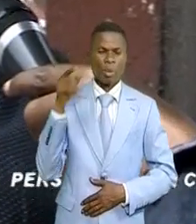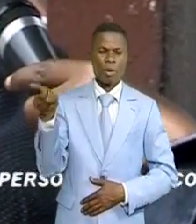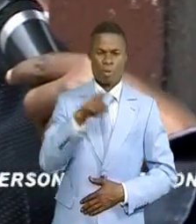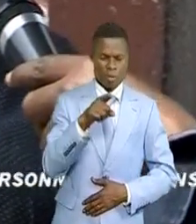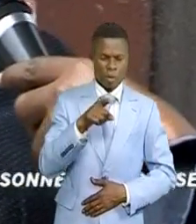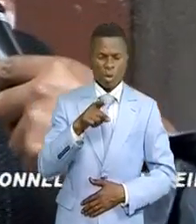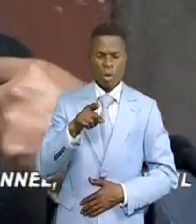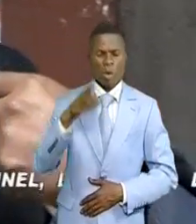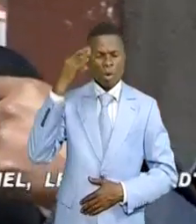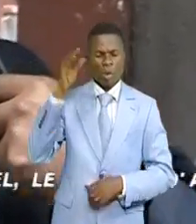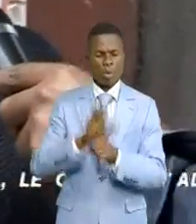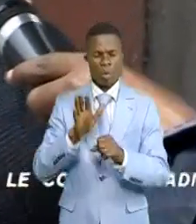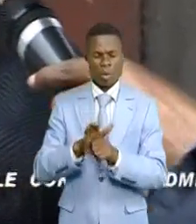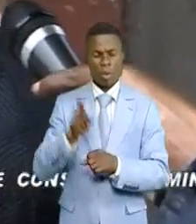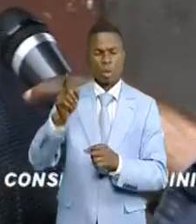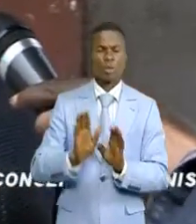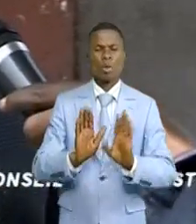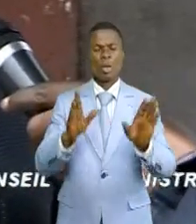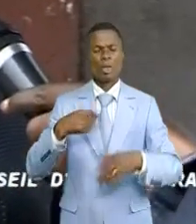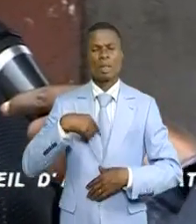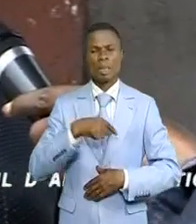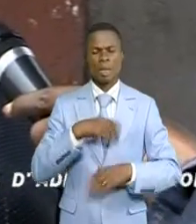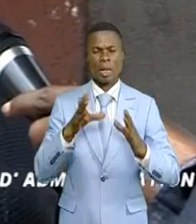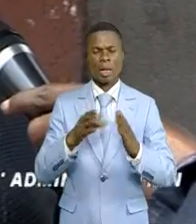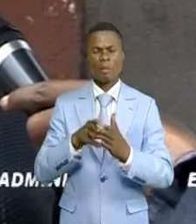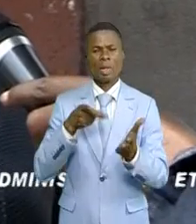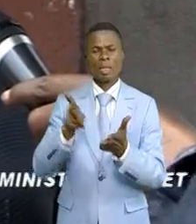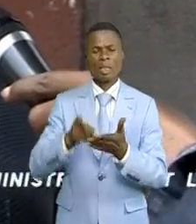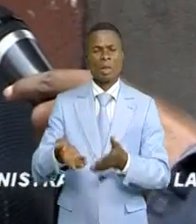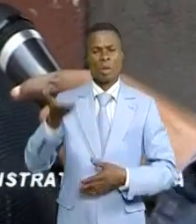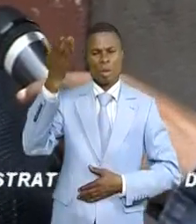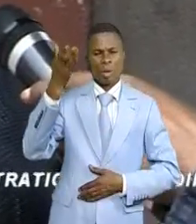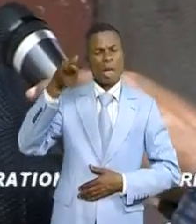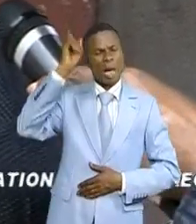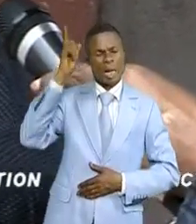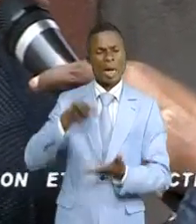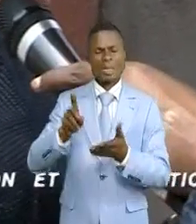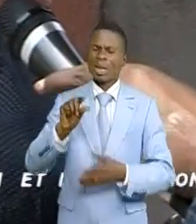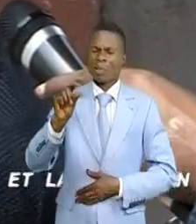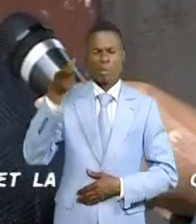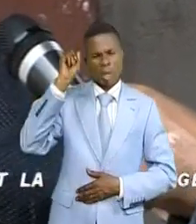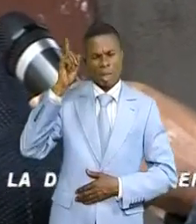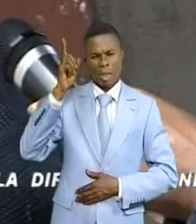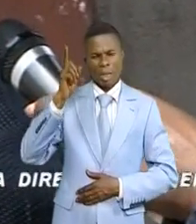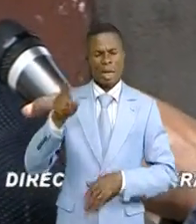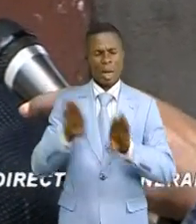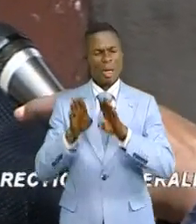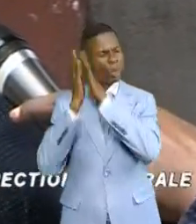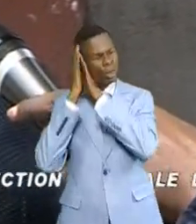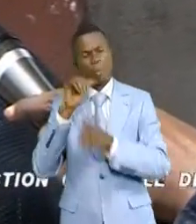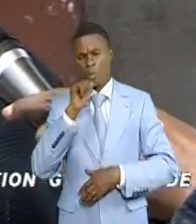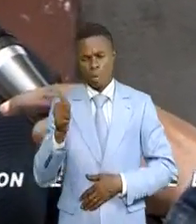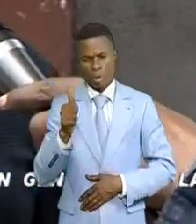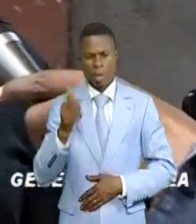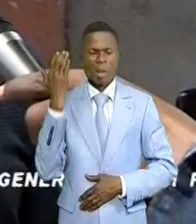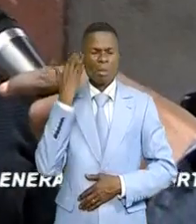pourquoi? Parce que tu nous as laissé avec un salaire. On n'avait pas ça, papa. Moi, je ne dormais pas.